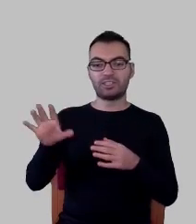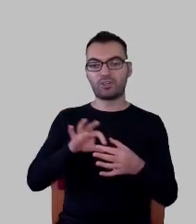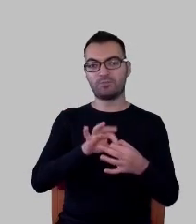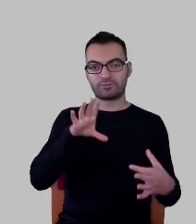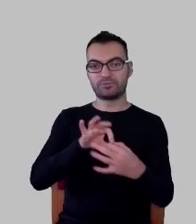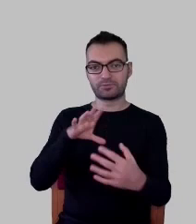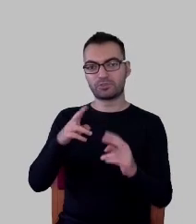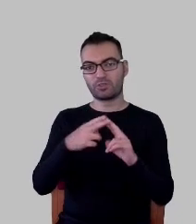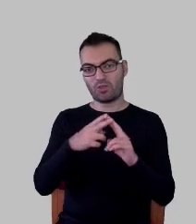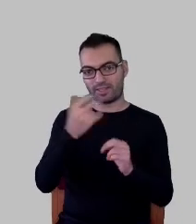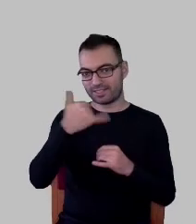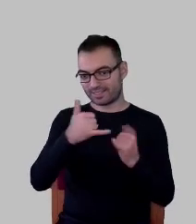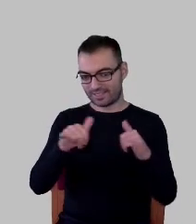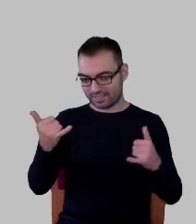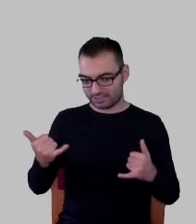potem,